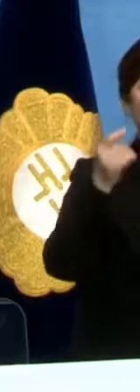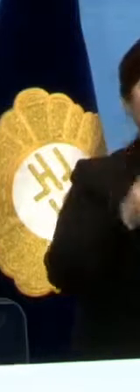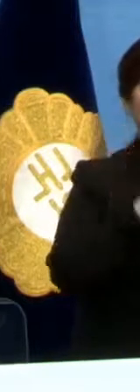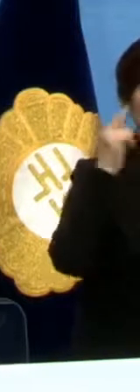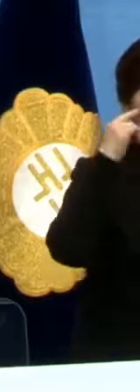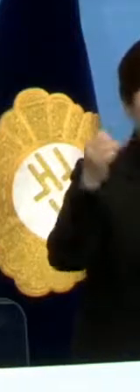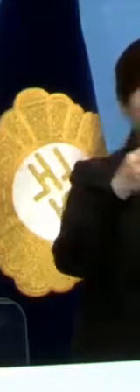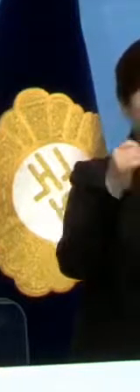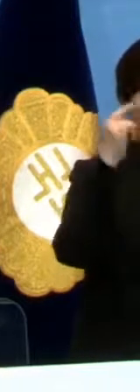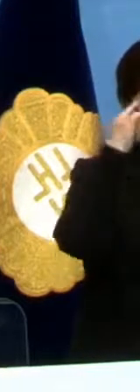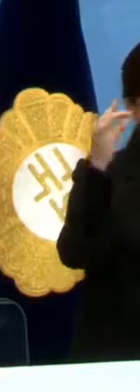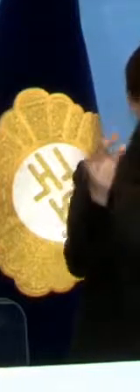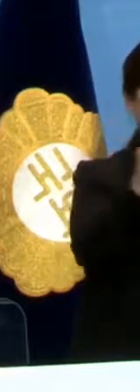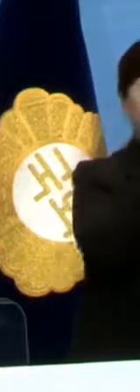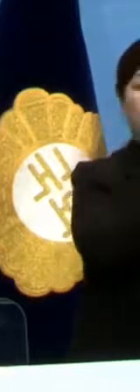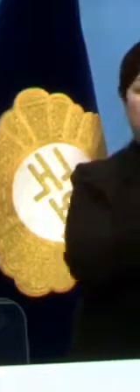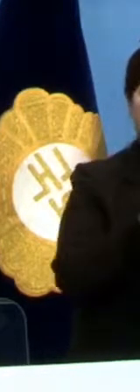의견에